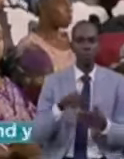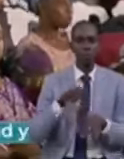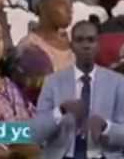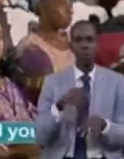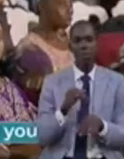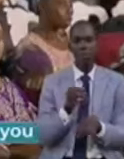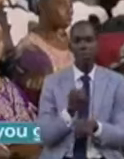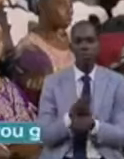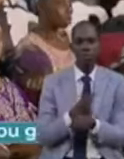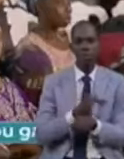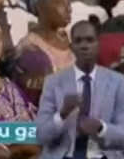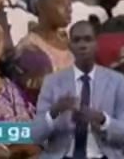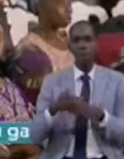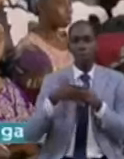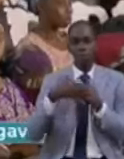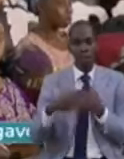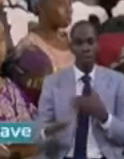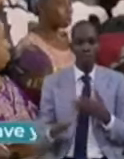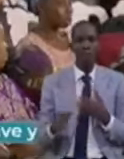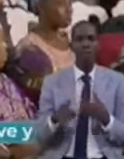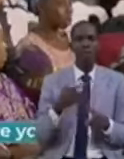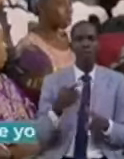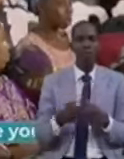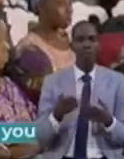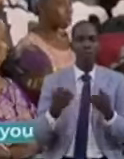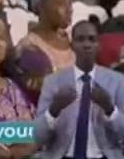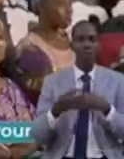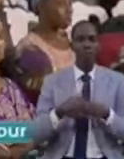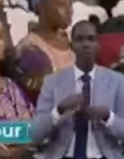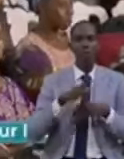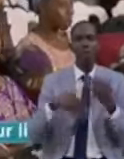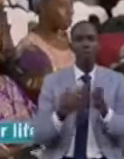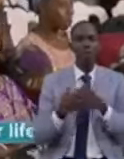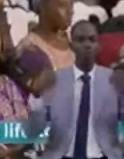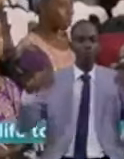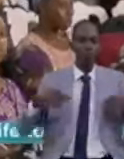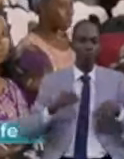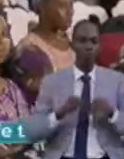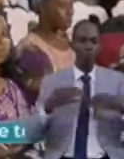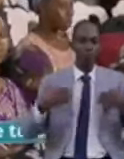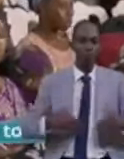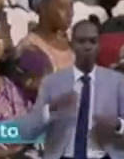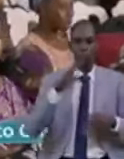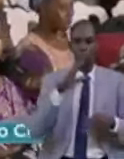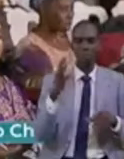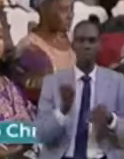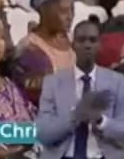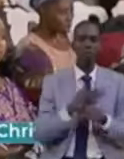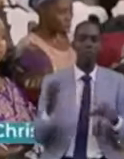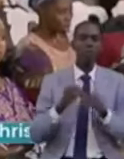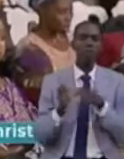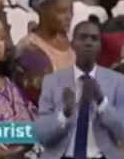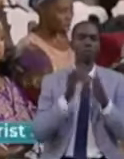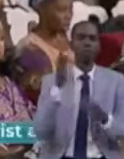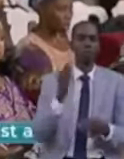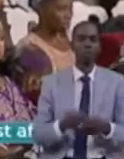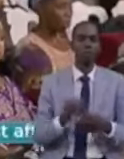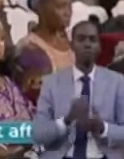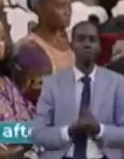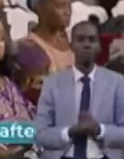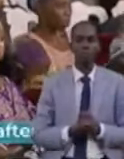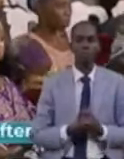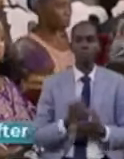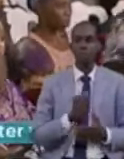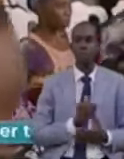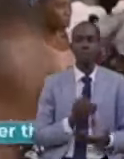conseil et après cela nous allons prier toute affliction quiitteront votre cœur corps au nom de Jésus